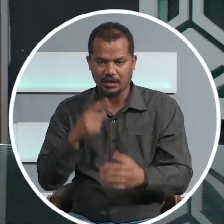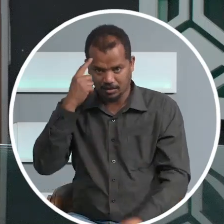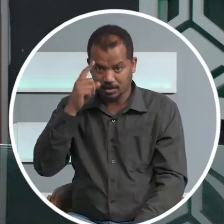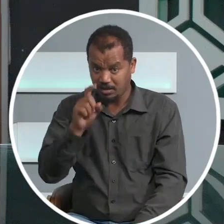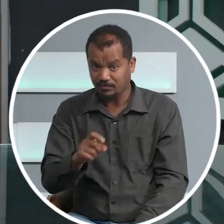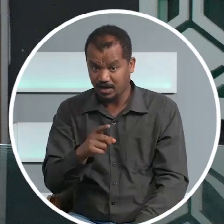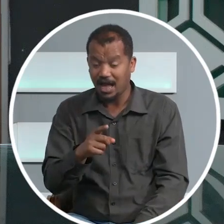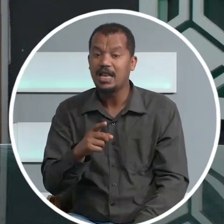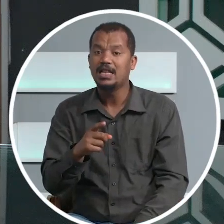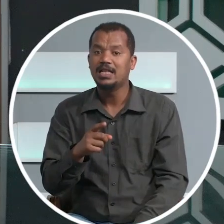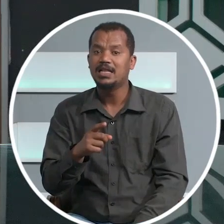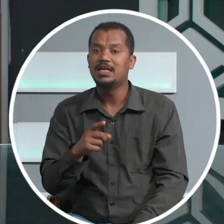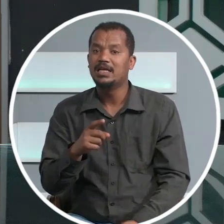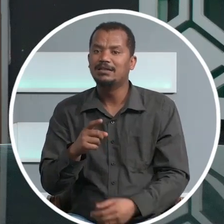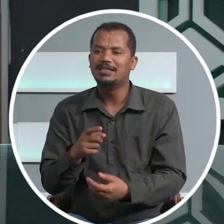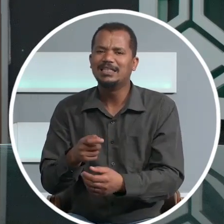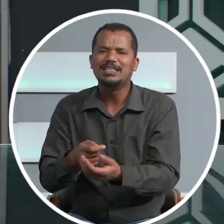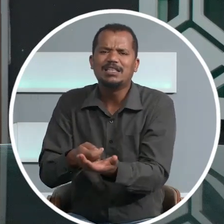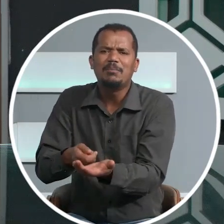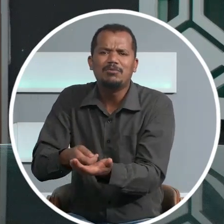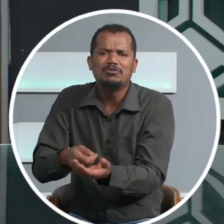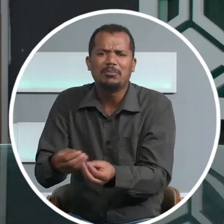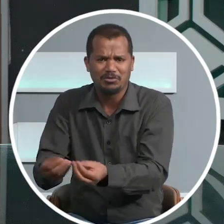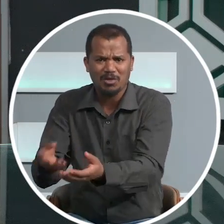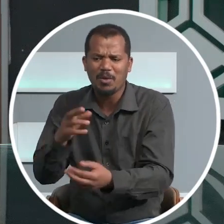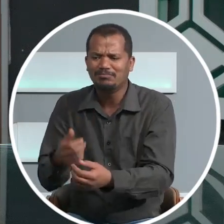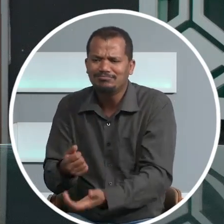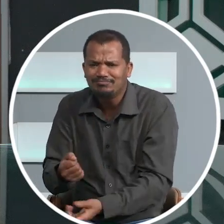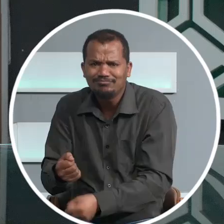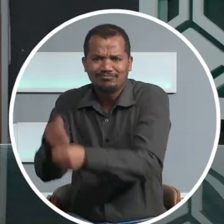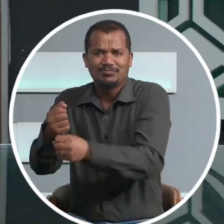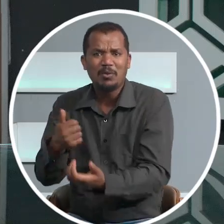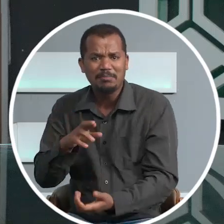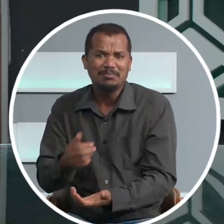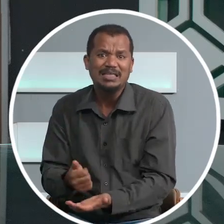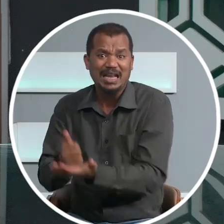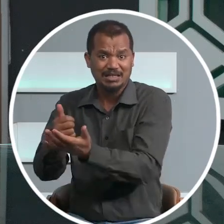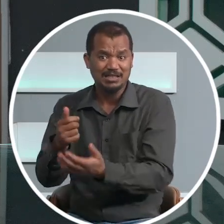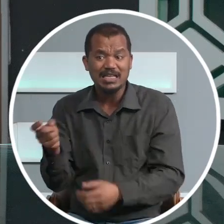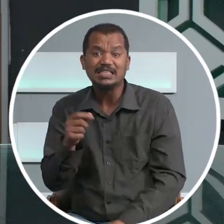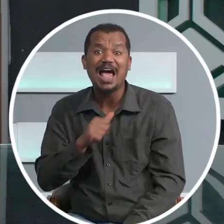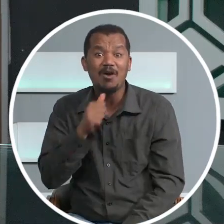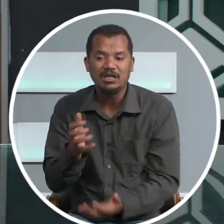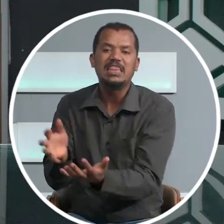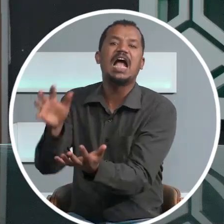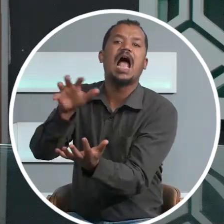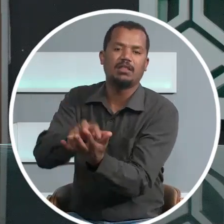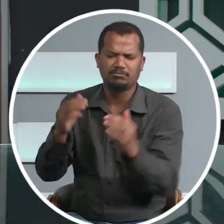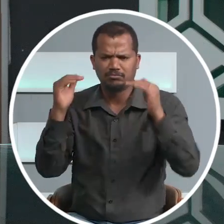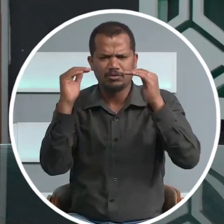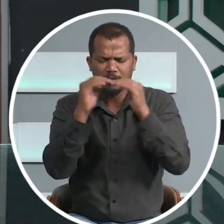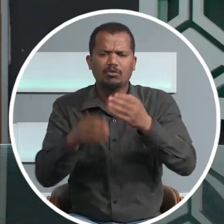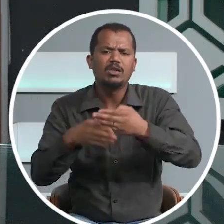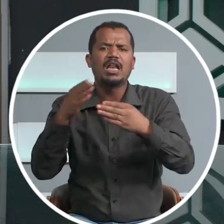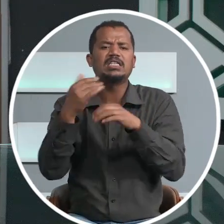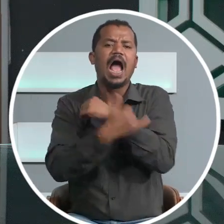ይህንን ልብ ልትሉልኝ ይገባል። ተመጽዋች ወይም ታጋሽ ወይም ተደጋፊ ሳይሆን ተካታች በኩል ደረጃ